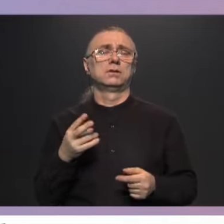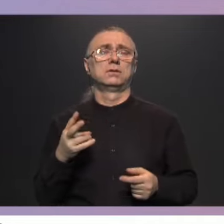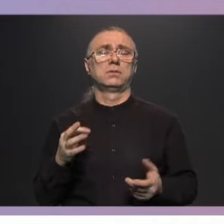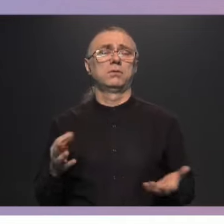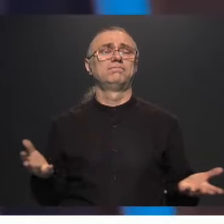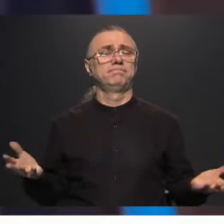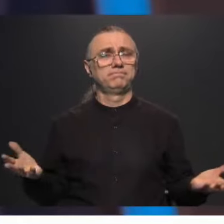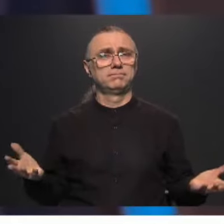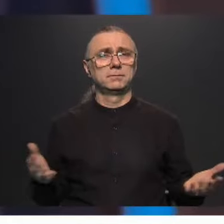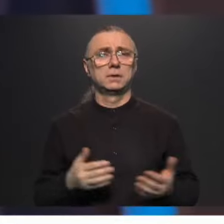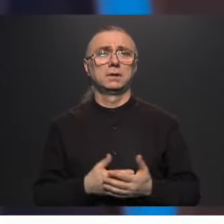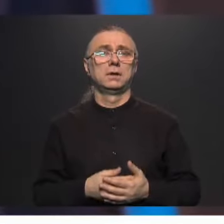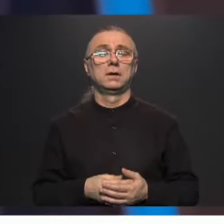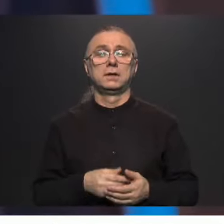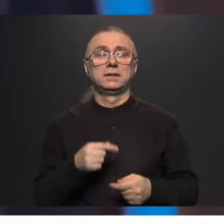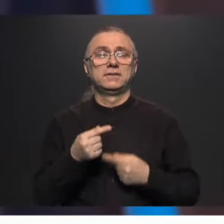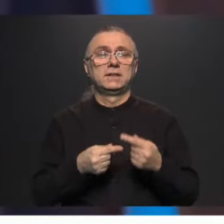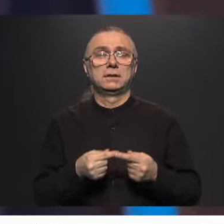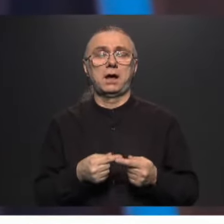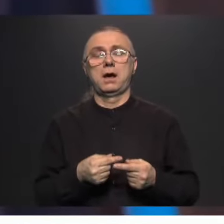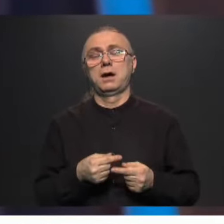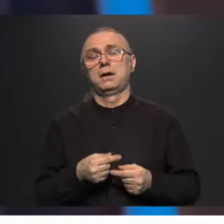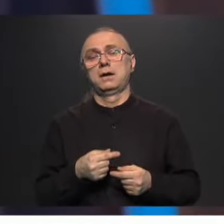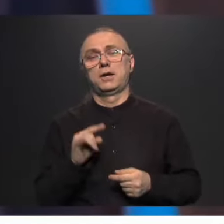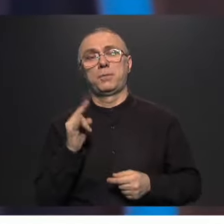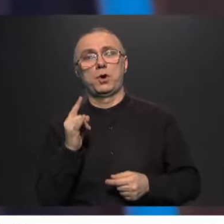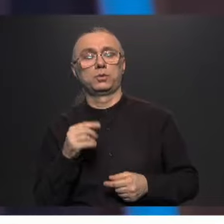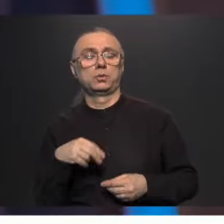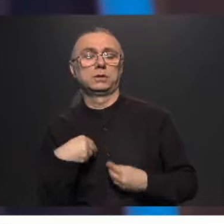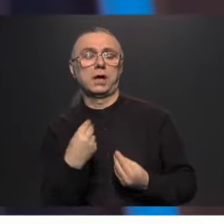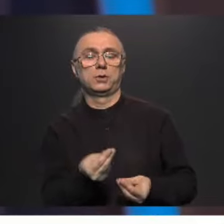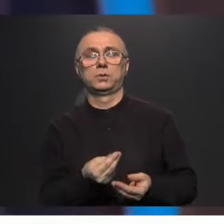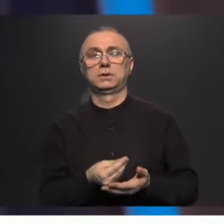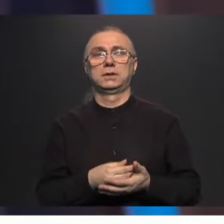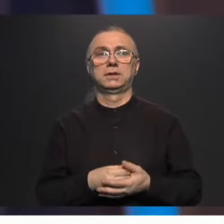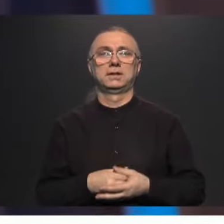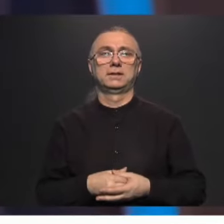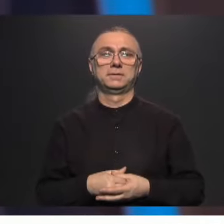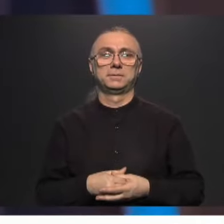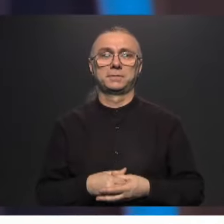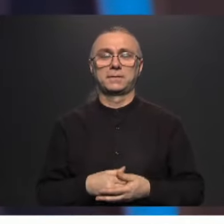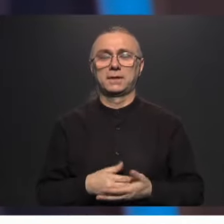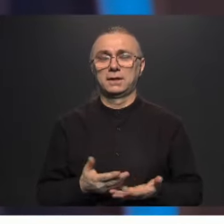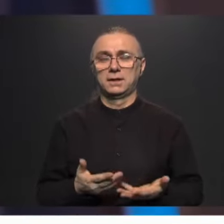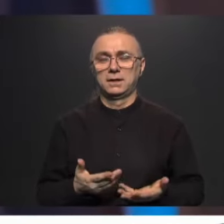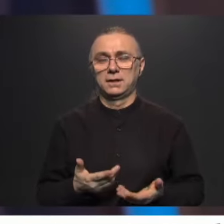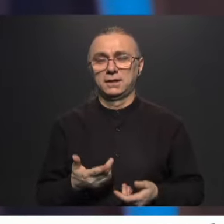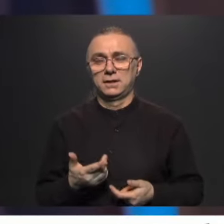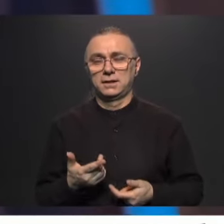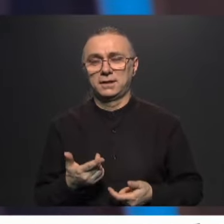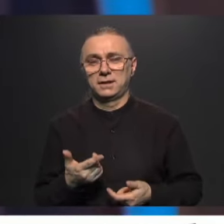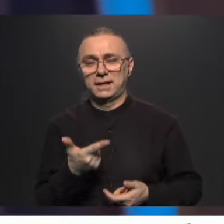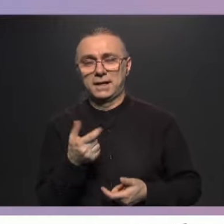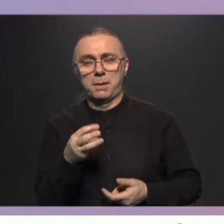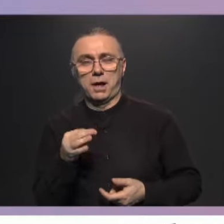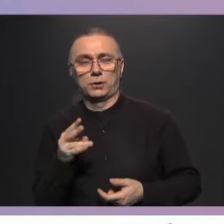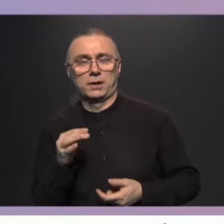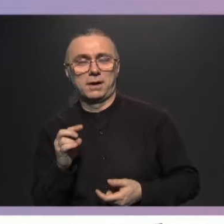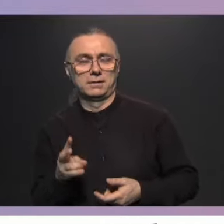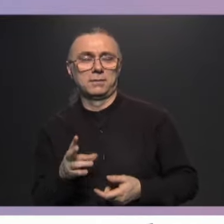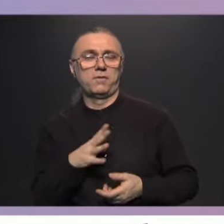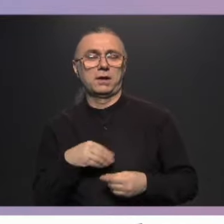ребенку дают гематогенку, да? Иногда ребенку дают касторку. Что-то горькое, неприятное, может быть, и уколы для того, чтобы